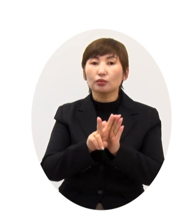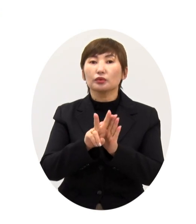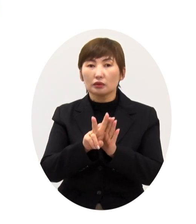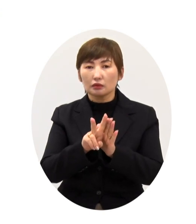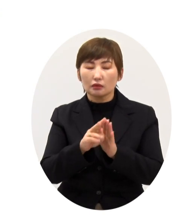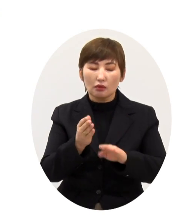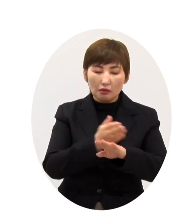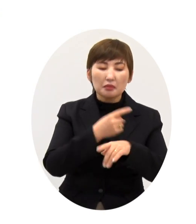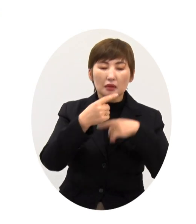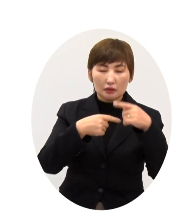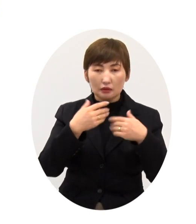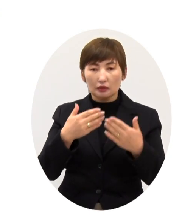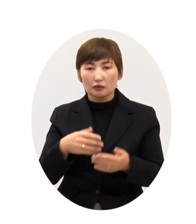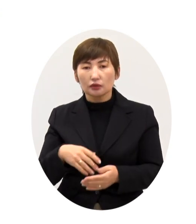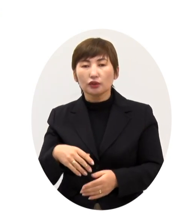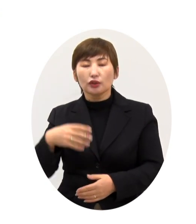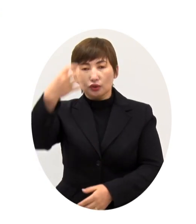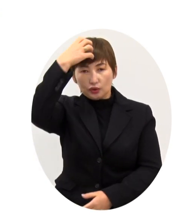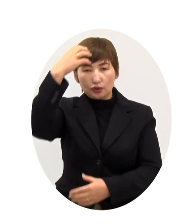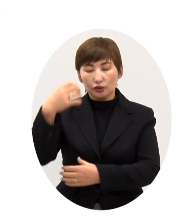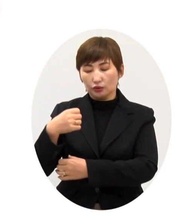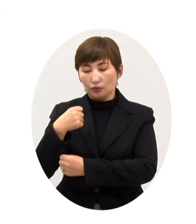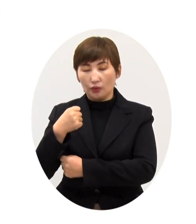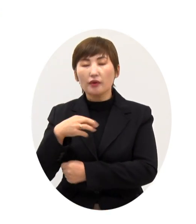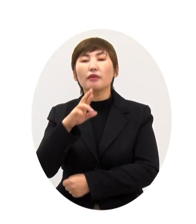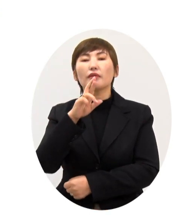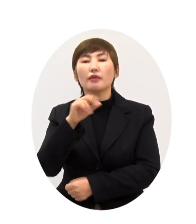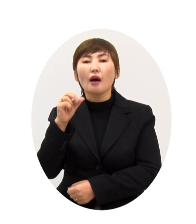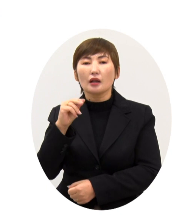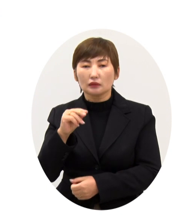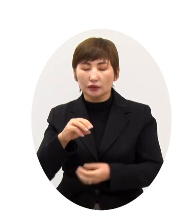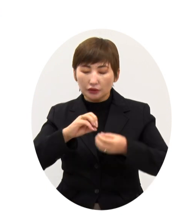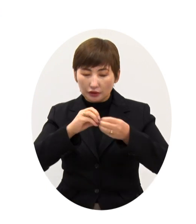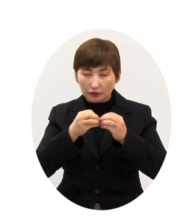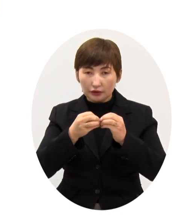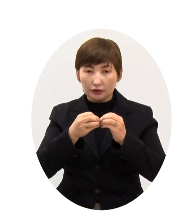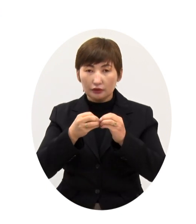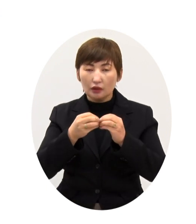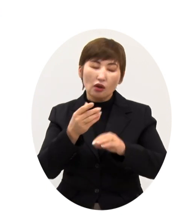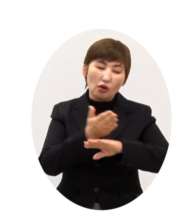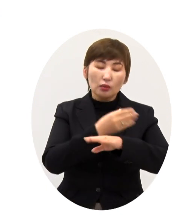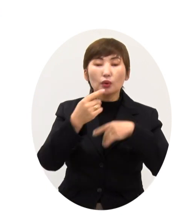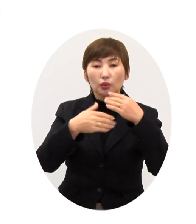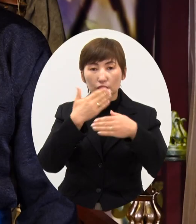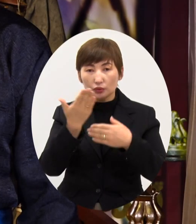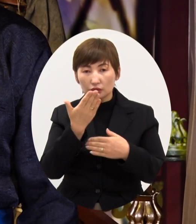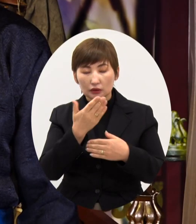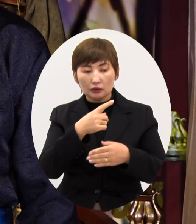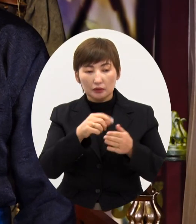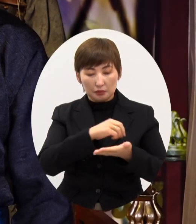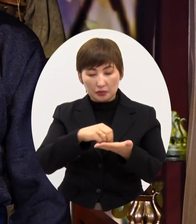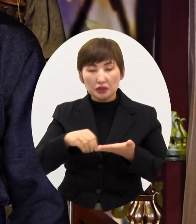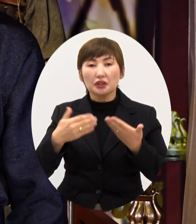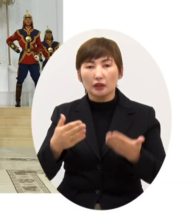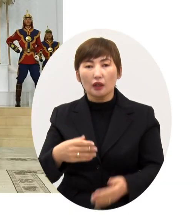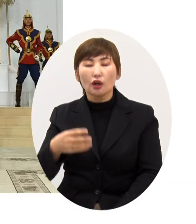багш нь сая хэлсэн гэж санаарай. За төрийн тугийг хэрхэн бүтээдэг вэ? Мөн бас багш нь сая уншиж өгсөн байгаа. За мөн